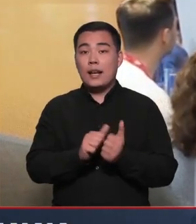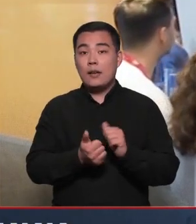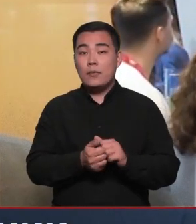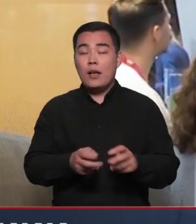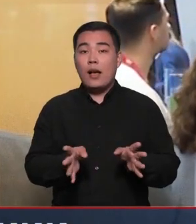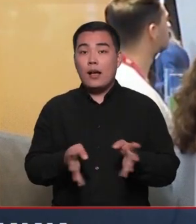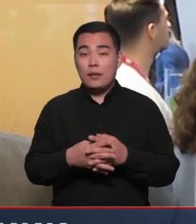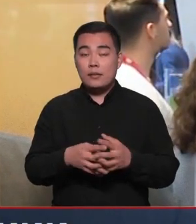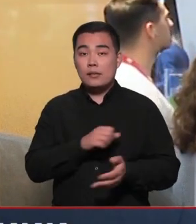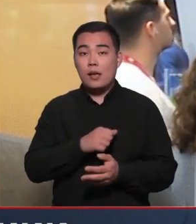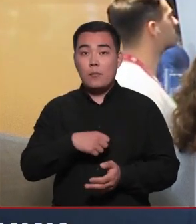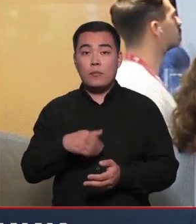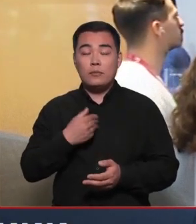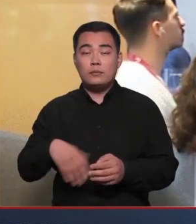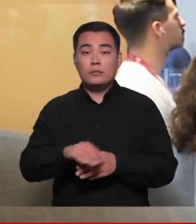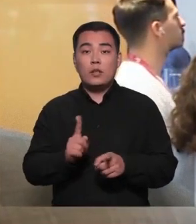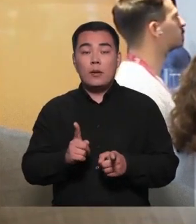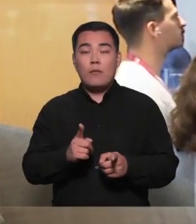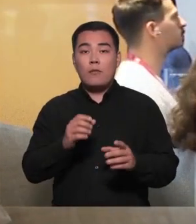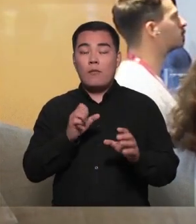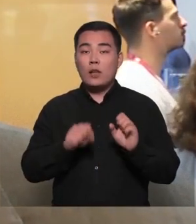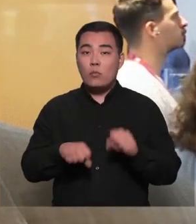энергии позволяет нам пользоваться всеми благами науке